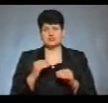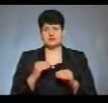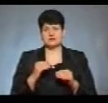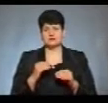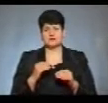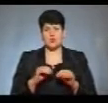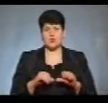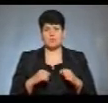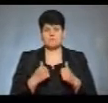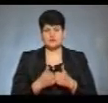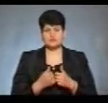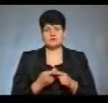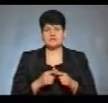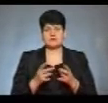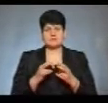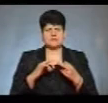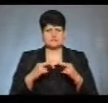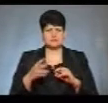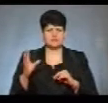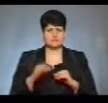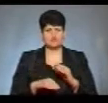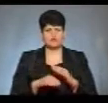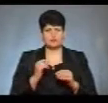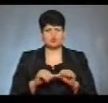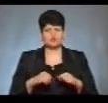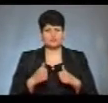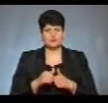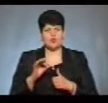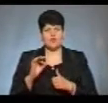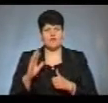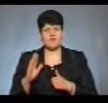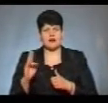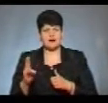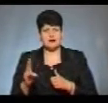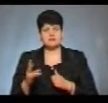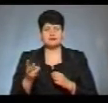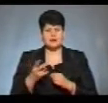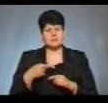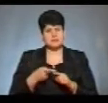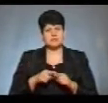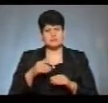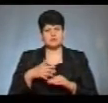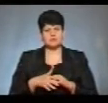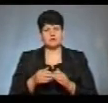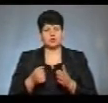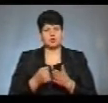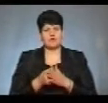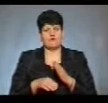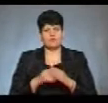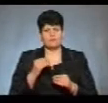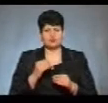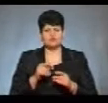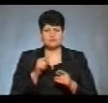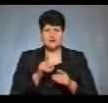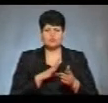що це, ну, скажімо, вже потрібно замінити всю виборчу комісію ОВК, ну, потрібно все-таки це врегульовувати до виборів, щоб так, таким чином